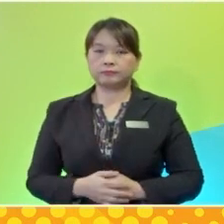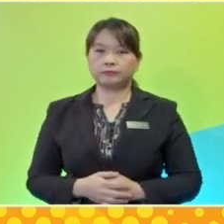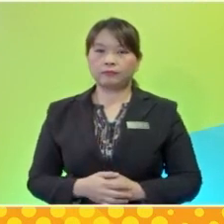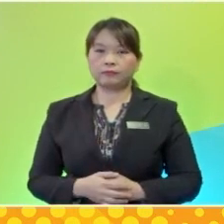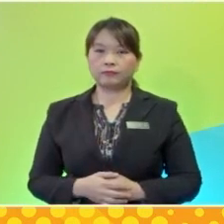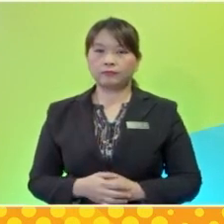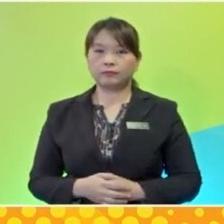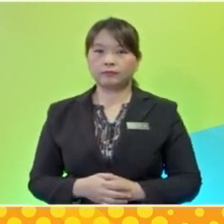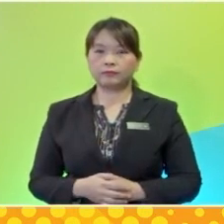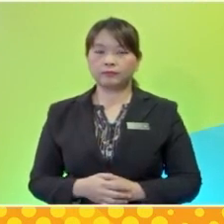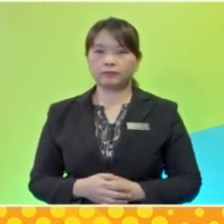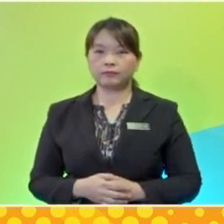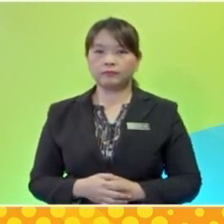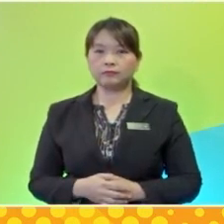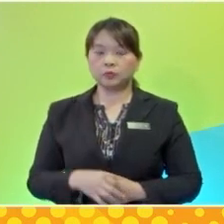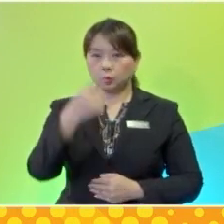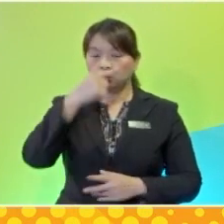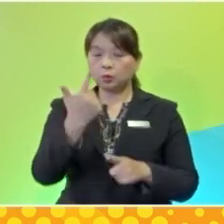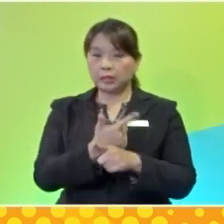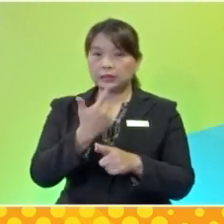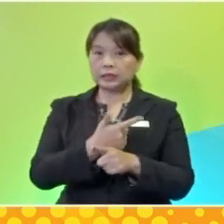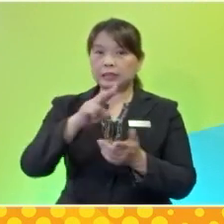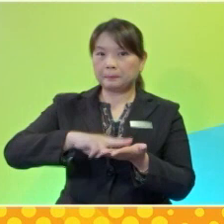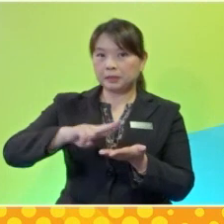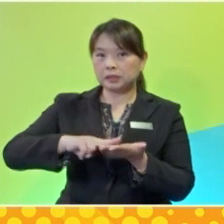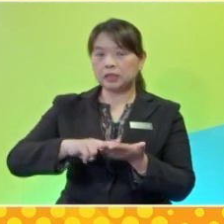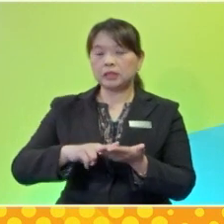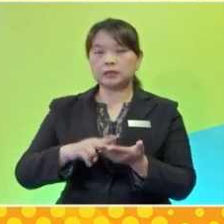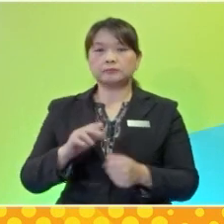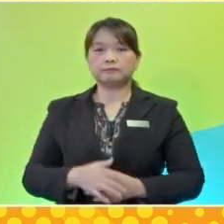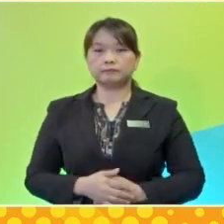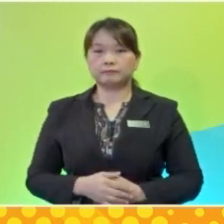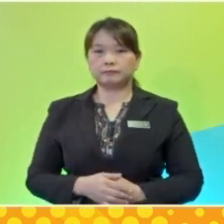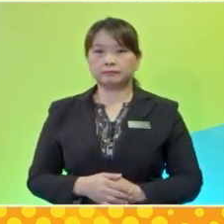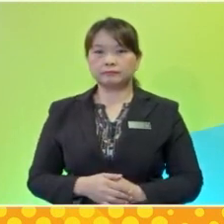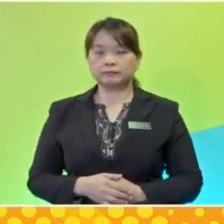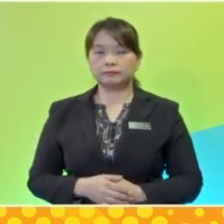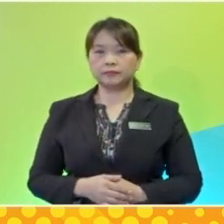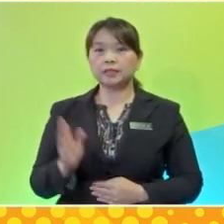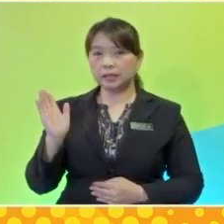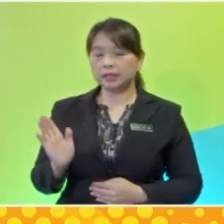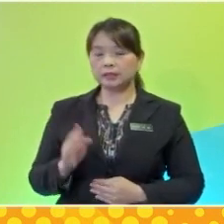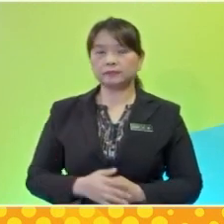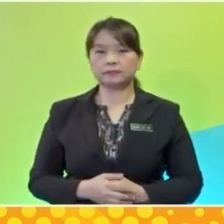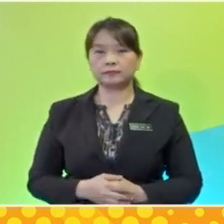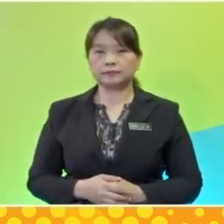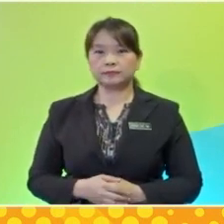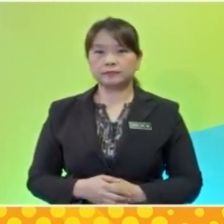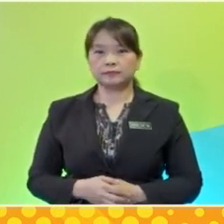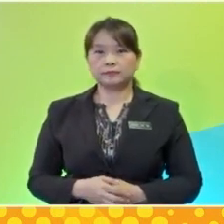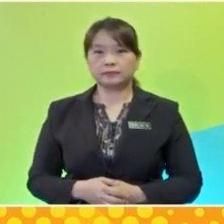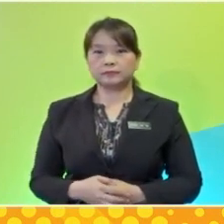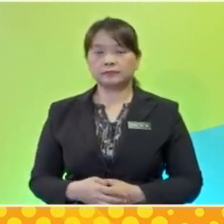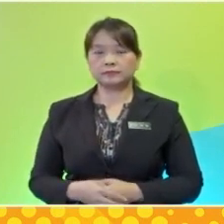春雨，不，这些都还不够。我必须是你记忆旁的一株木